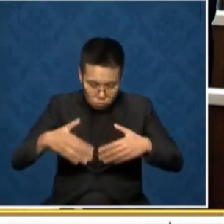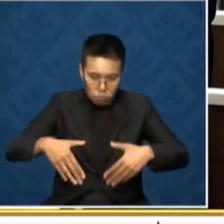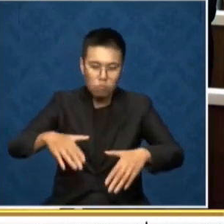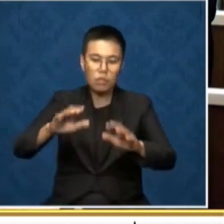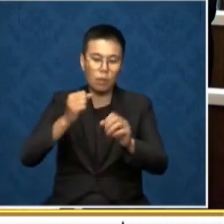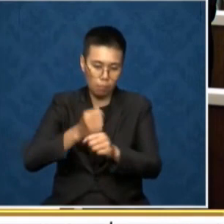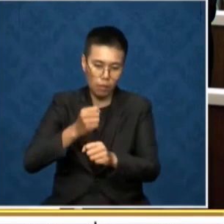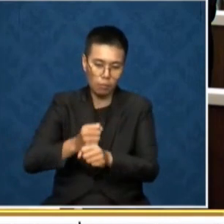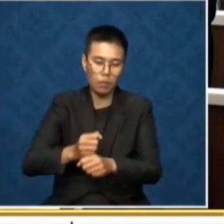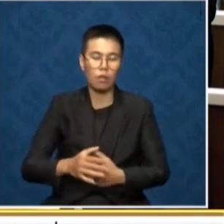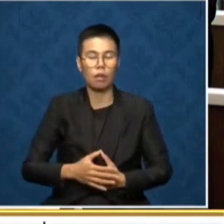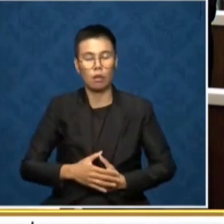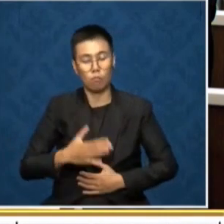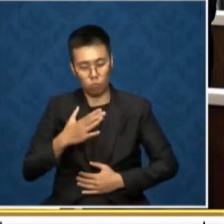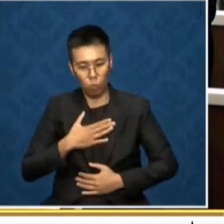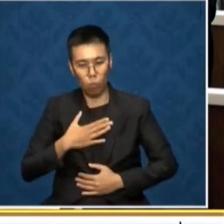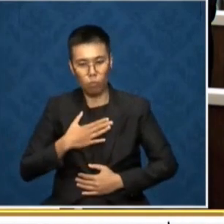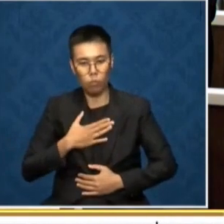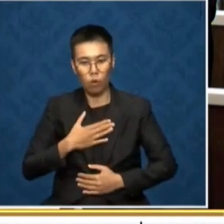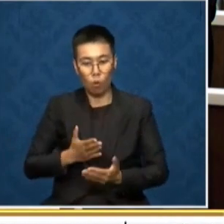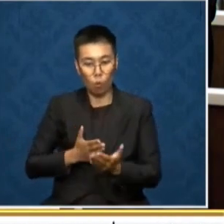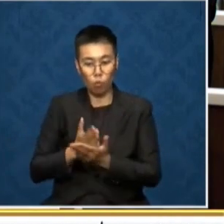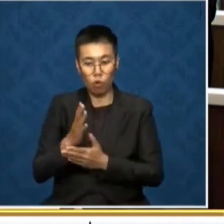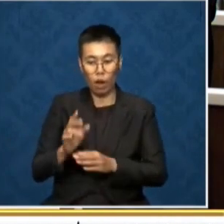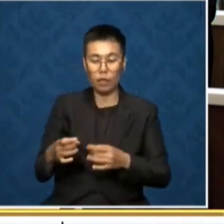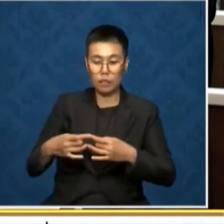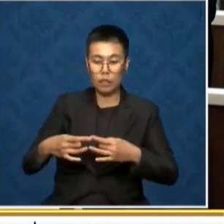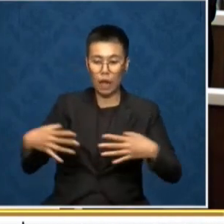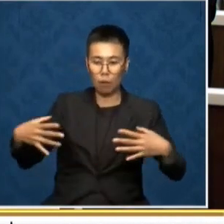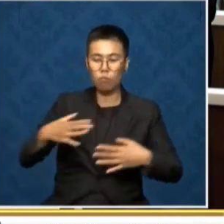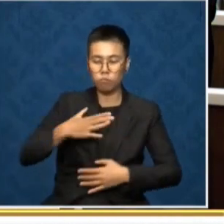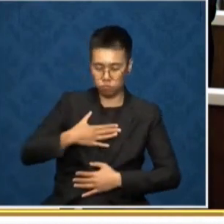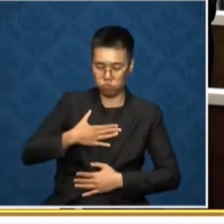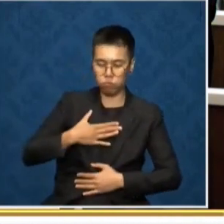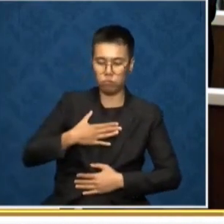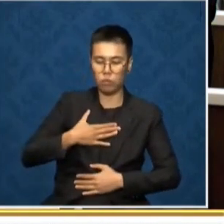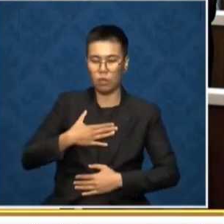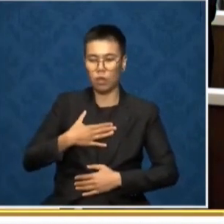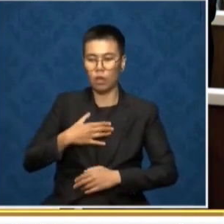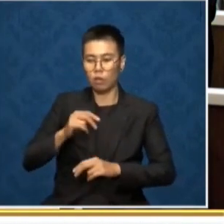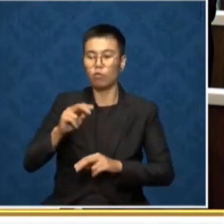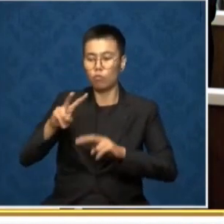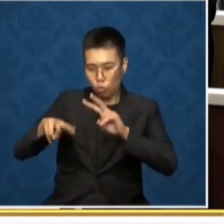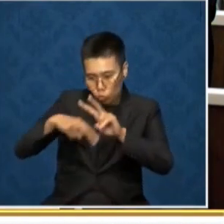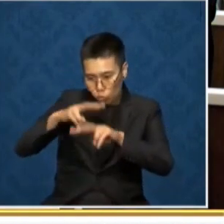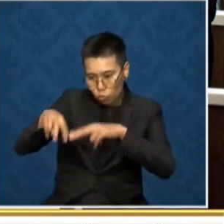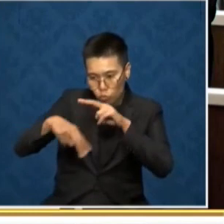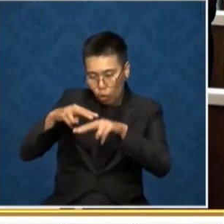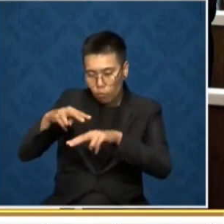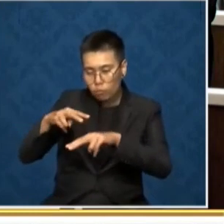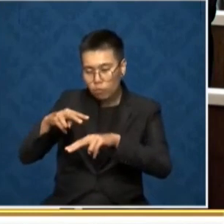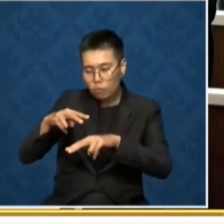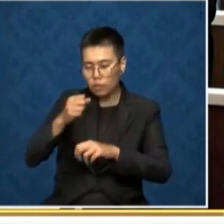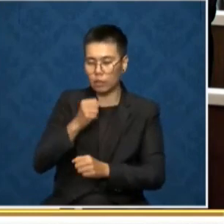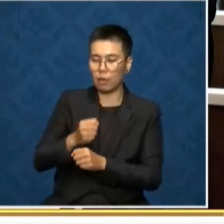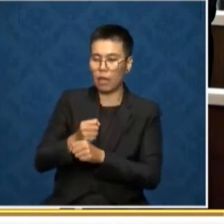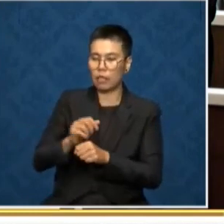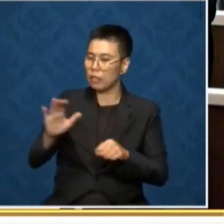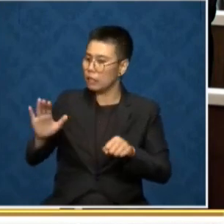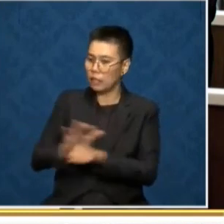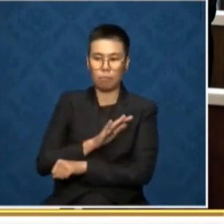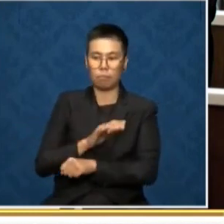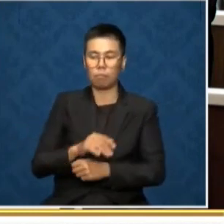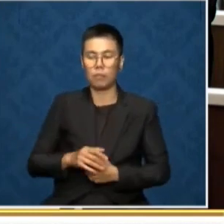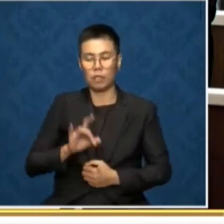ครับพวกกับผมในฐานะฝ่ายค้านจะทำหน้าที่ตรวจสอบถ่วงดุลการทำงานของท่านอย่างเต็มที่แต่ท่านระวังน